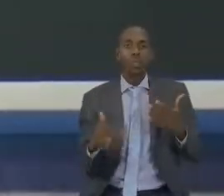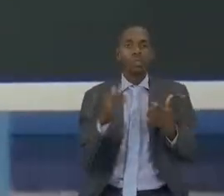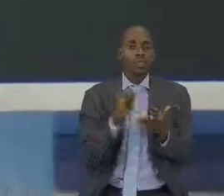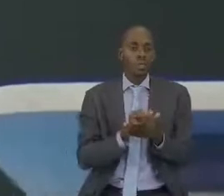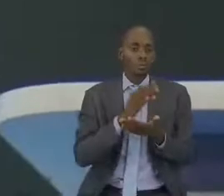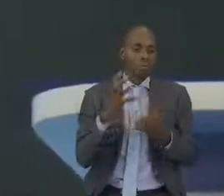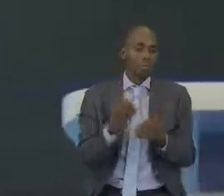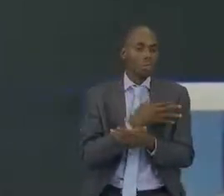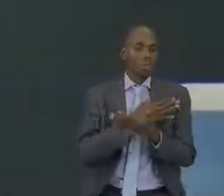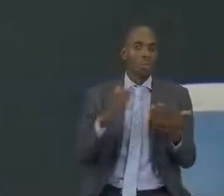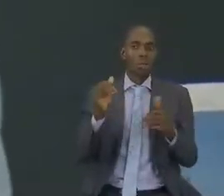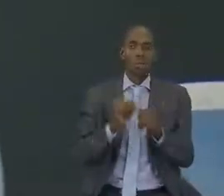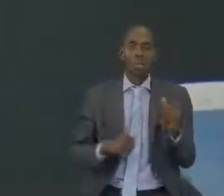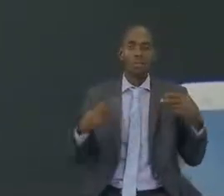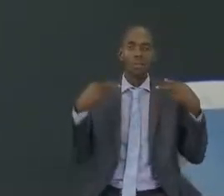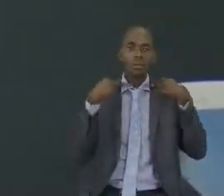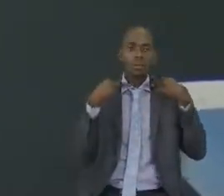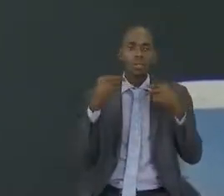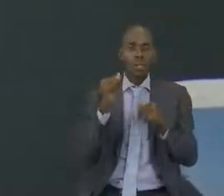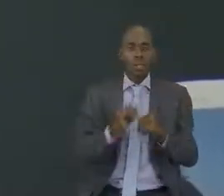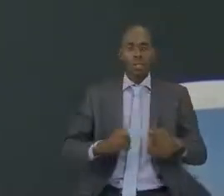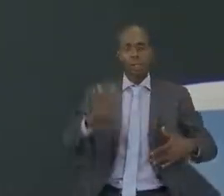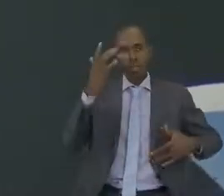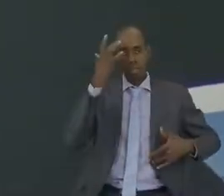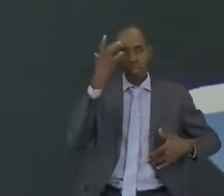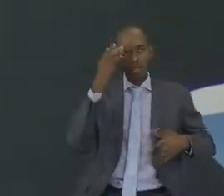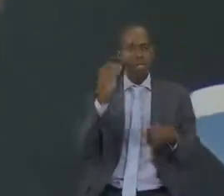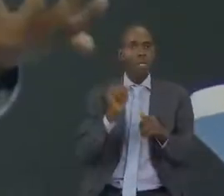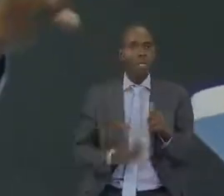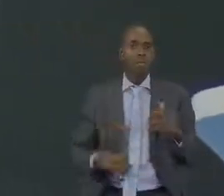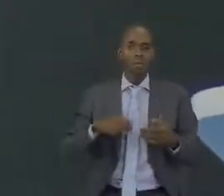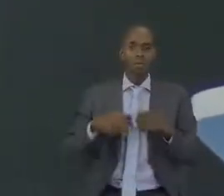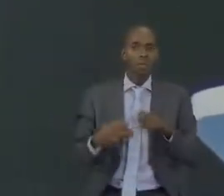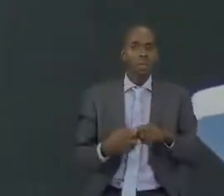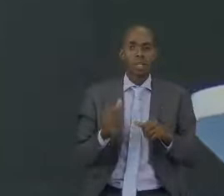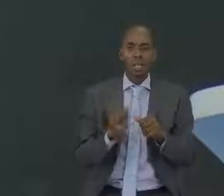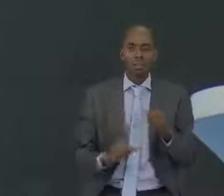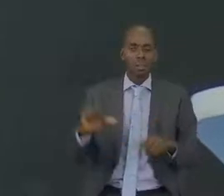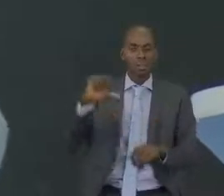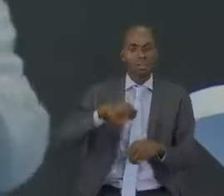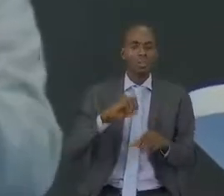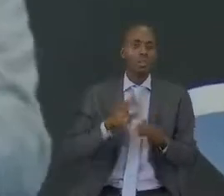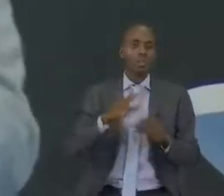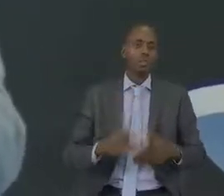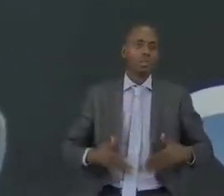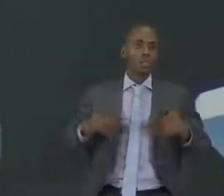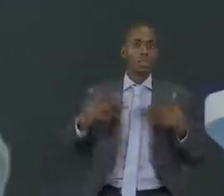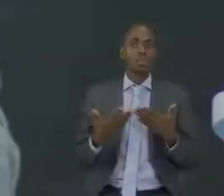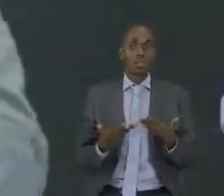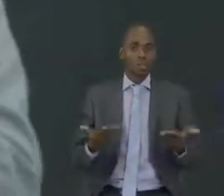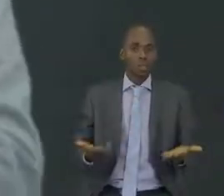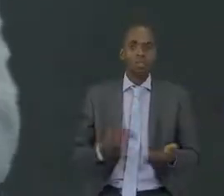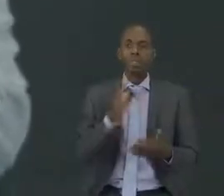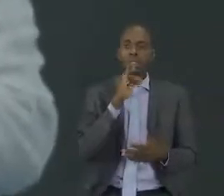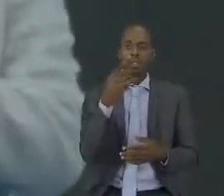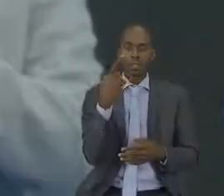tout joug, toute maladie, toute infirmité, toute condamnation dans ta vie, voici le décret du